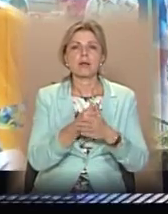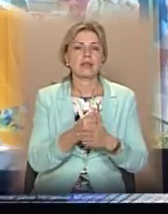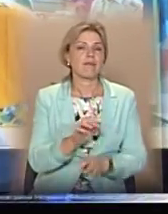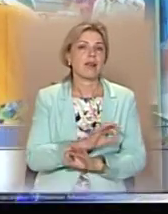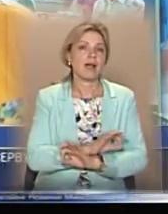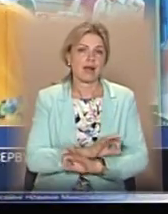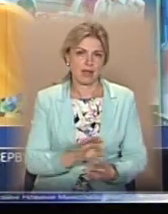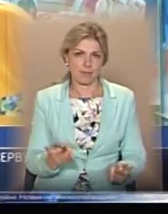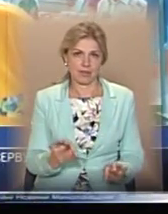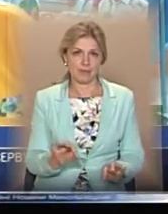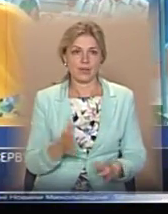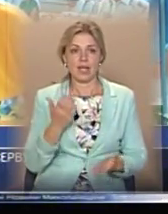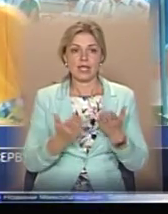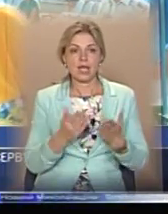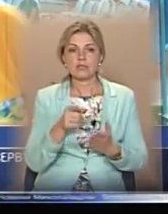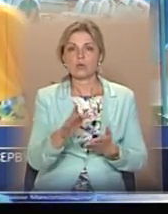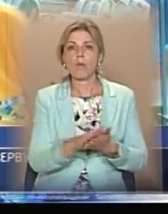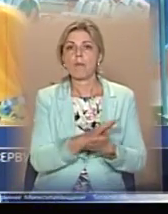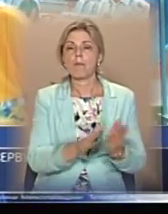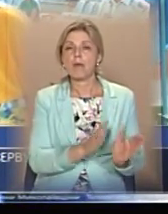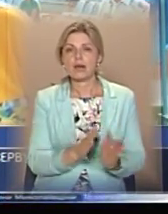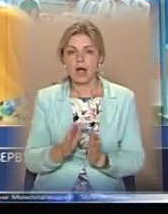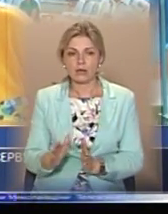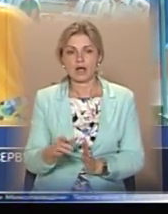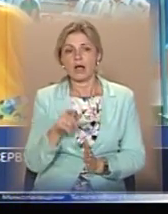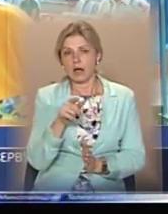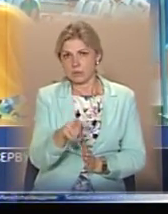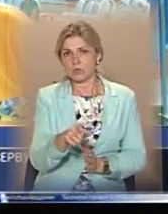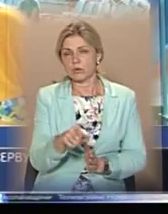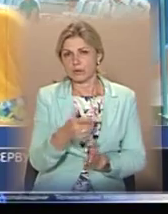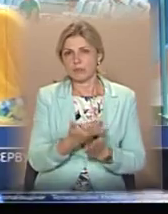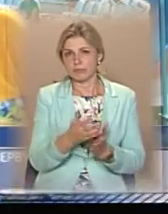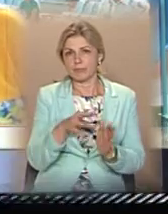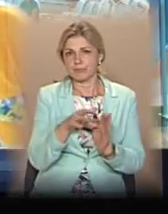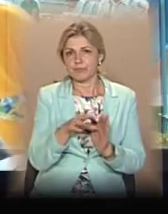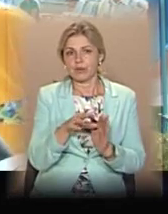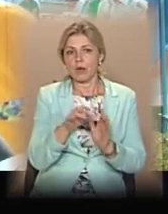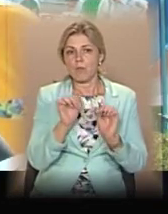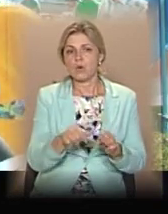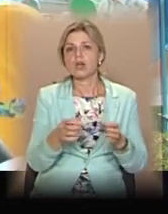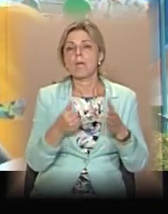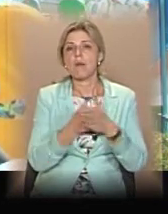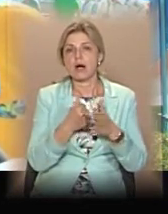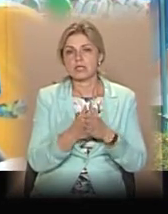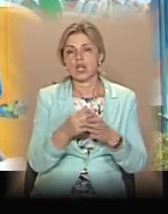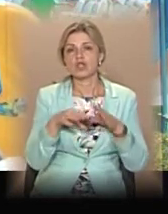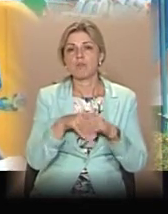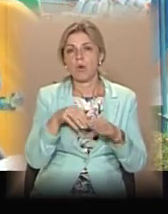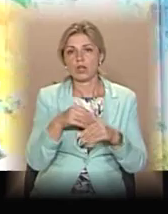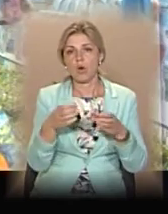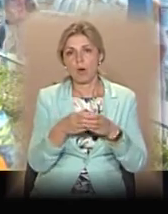база, если бы ее привести в порядок, она могла бы быть базой сборной команды Украины по легкой